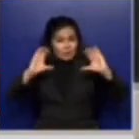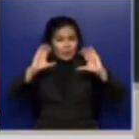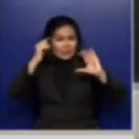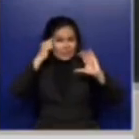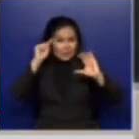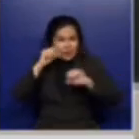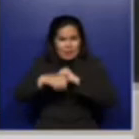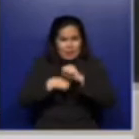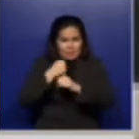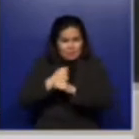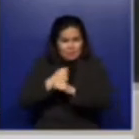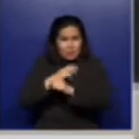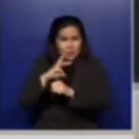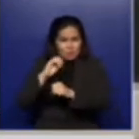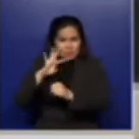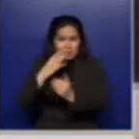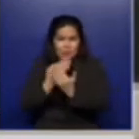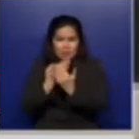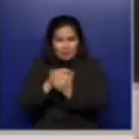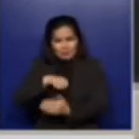ปีนี้ขอสไลด์ด้วยครับ